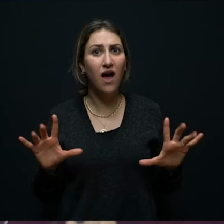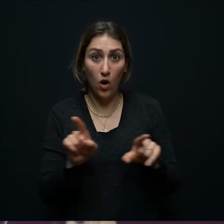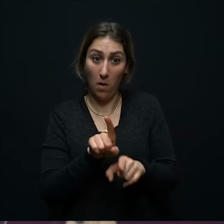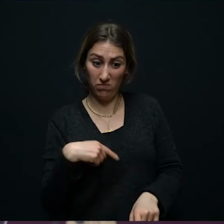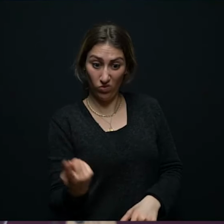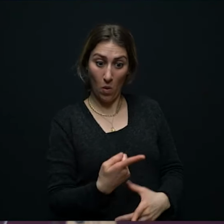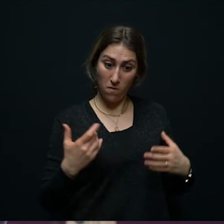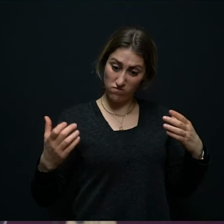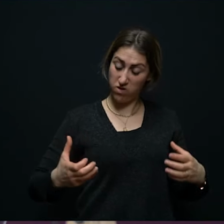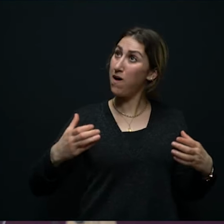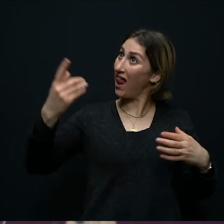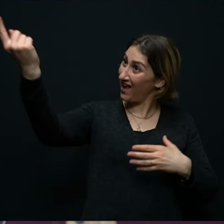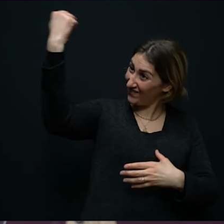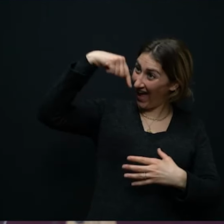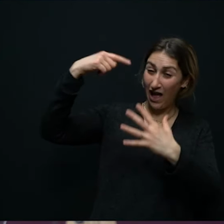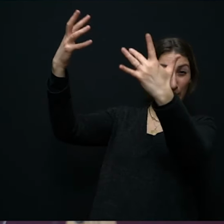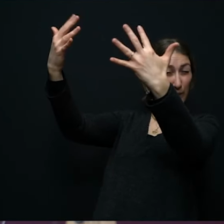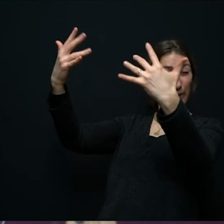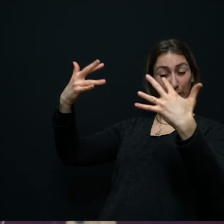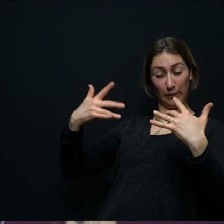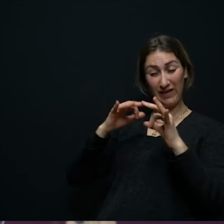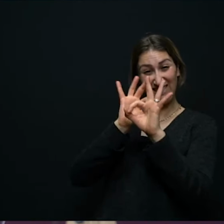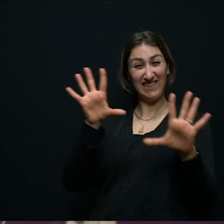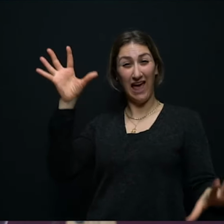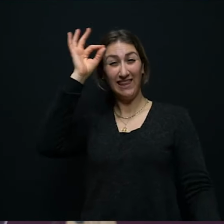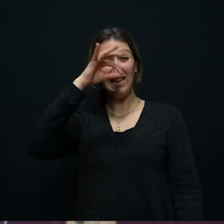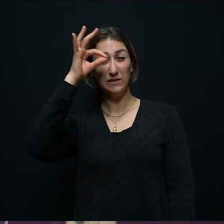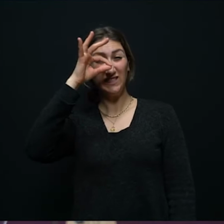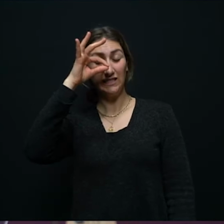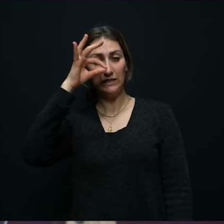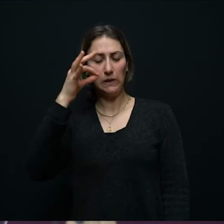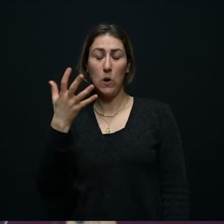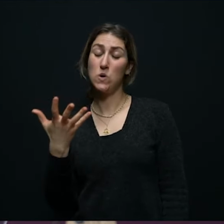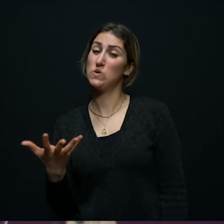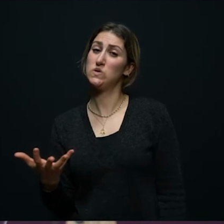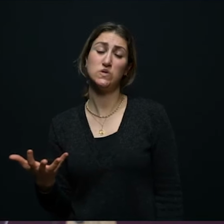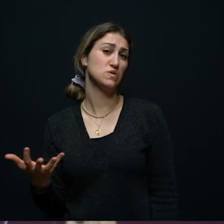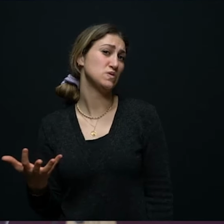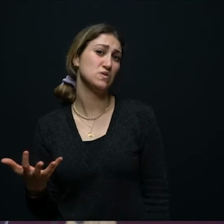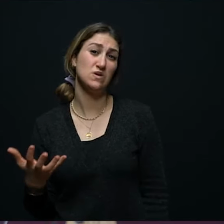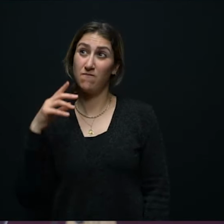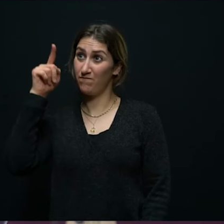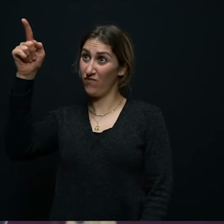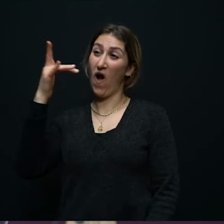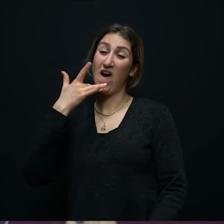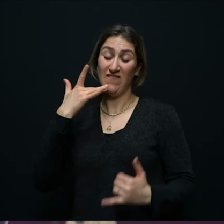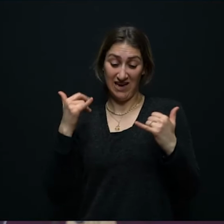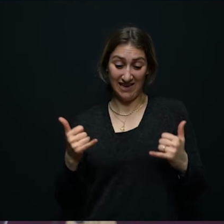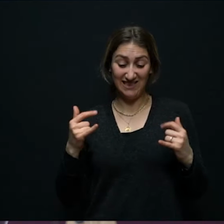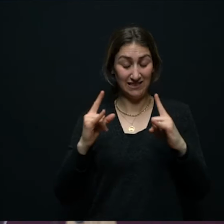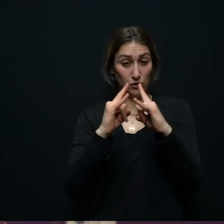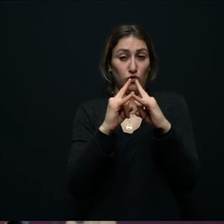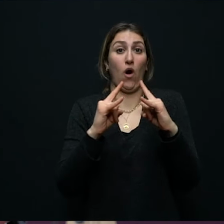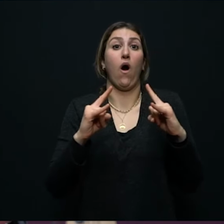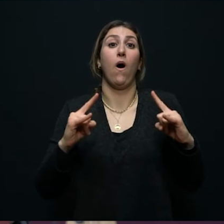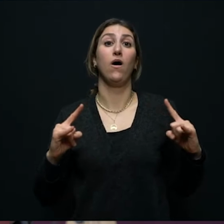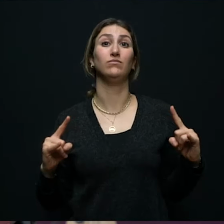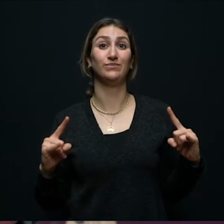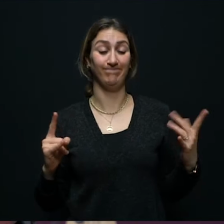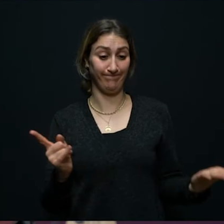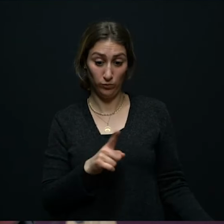des choses saintes et à la fois des choses profane il veut habiter dans un temple nous sommes le temple du